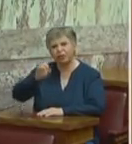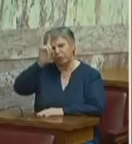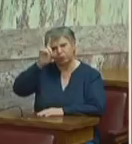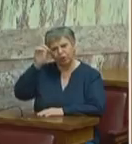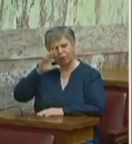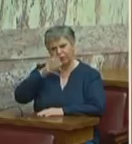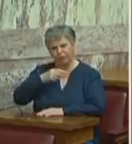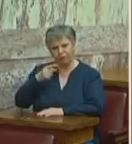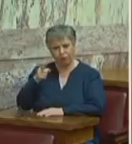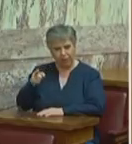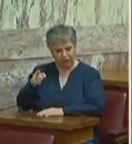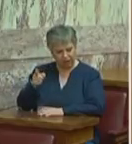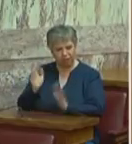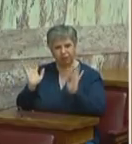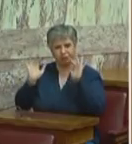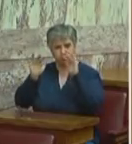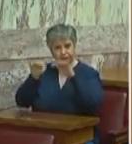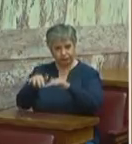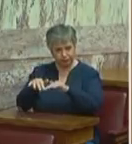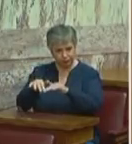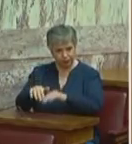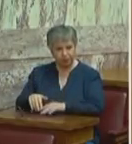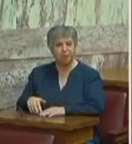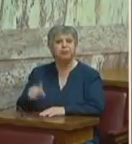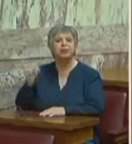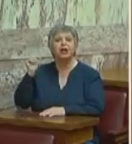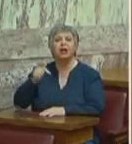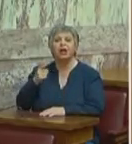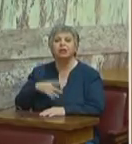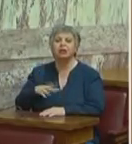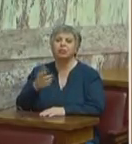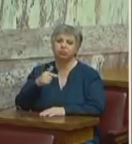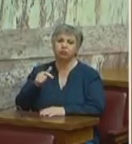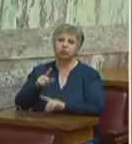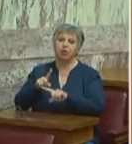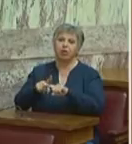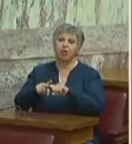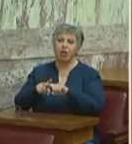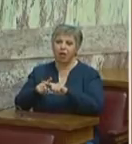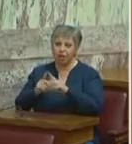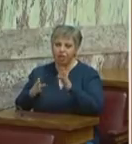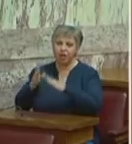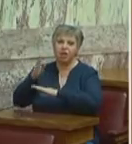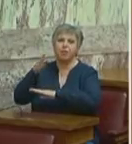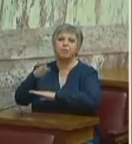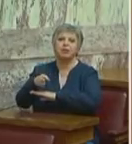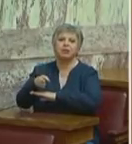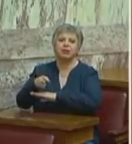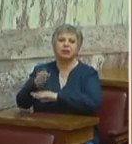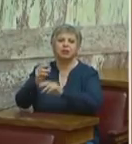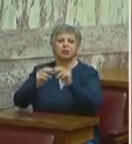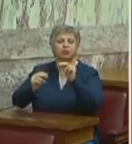όπου η χώρα μας είχε έναν ουσιαστικό ρόλο, γιατί οφείλει και παίζει, κατά την άποψή μου, ηγετικό